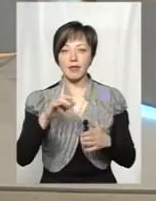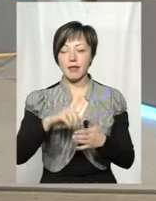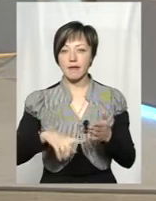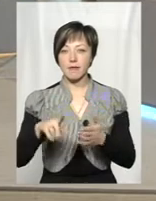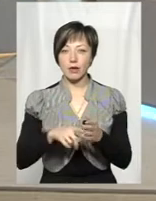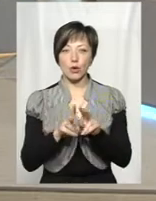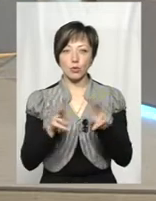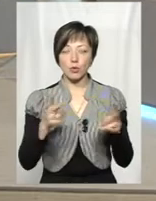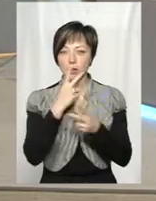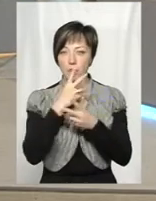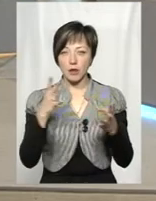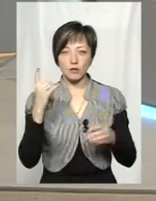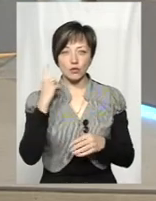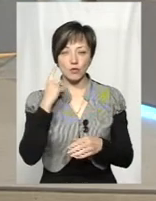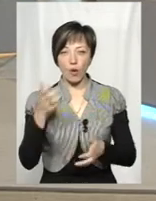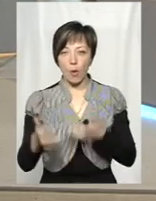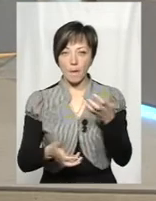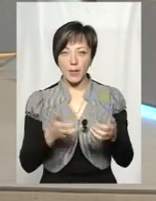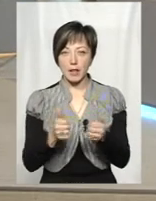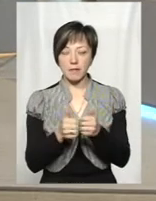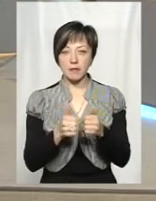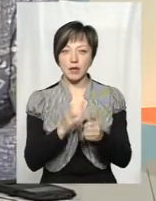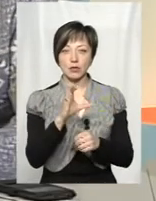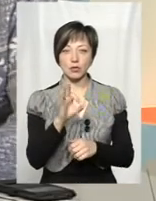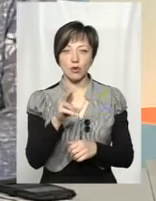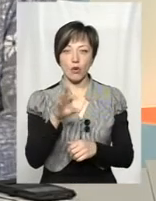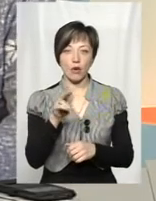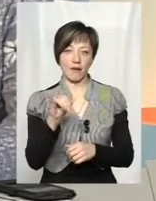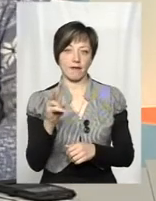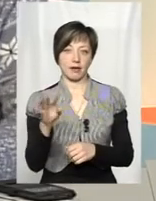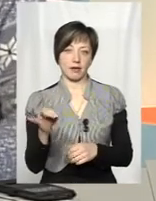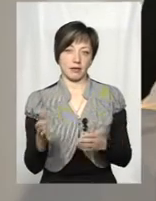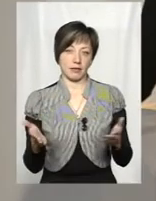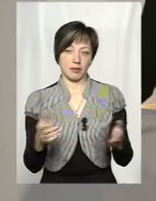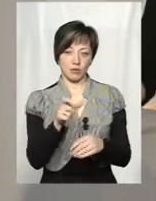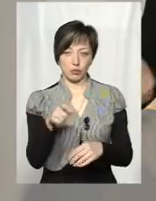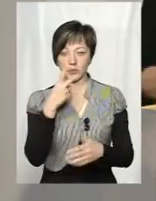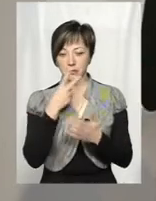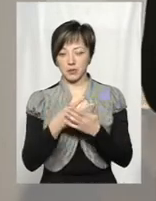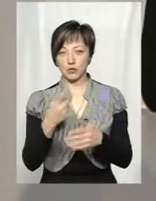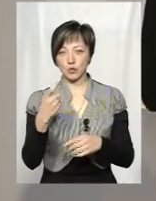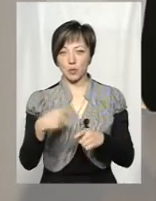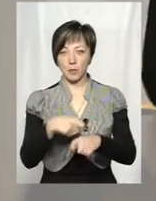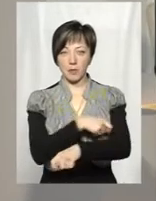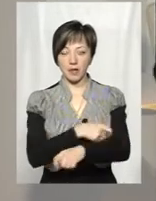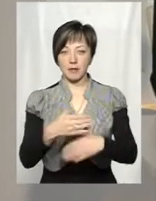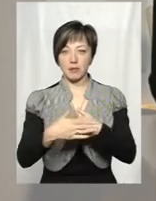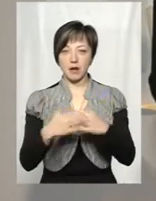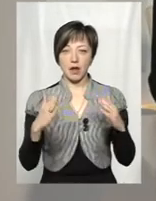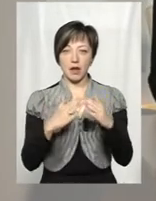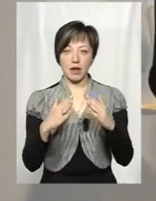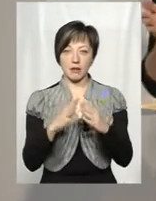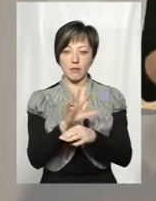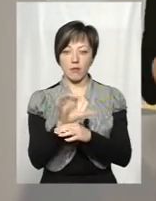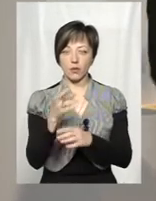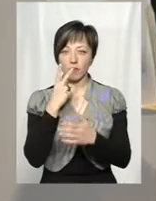не бачив і не чув, що копали біля Соколівки. Ну, тим більше, як ви кажете, що це буквально за сотню метрів від хат, і навіть по